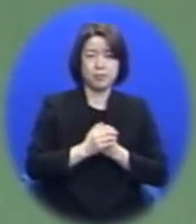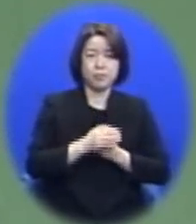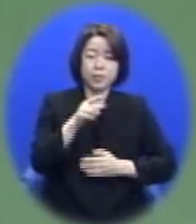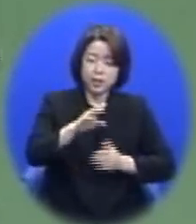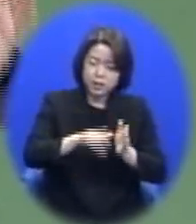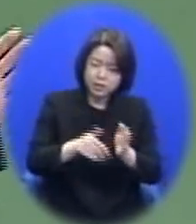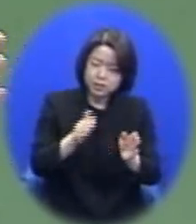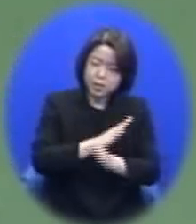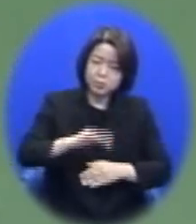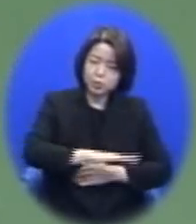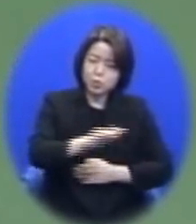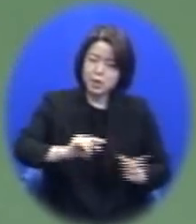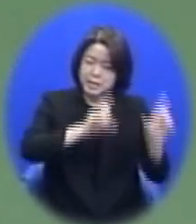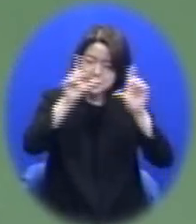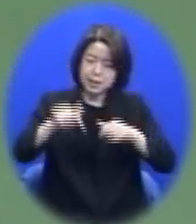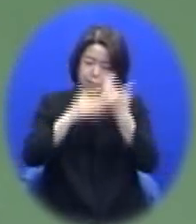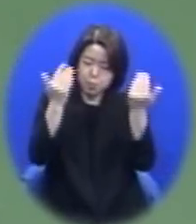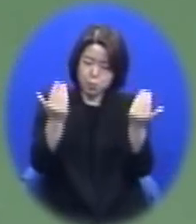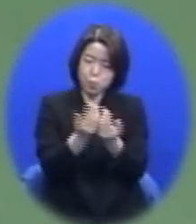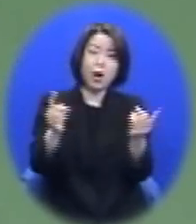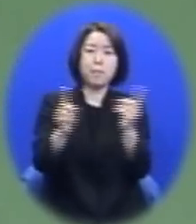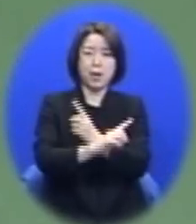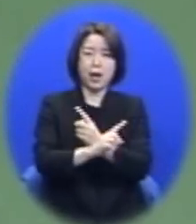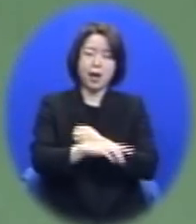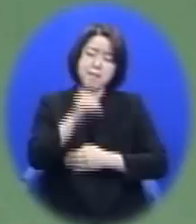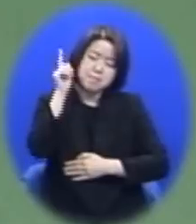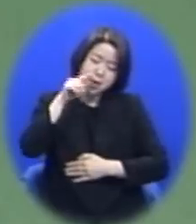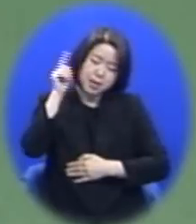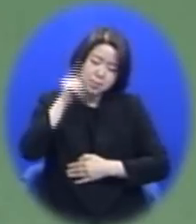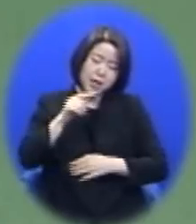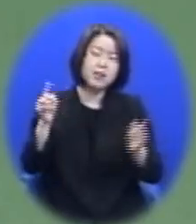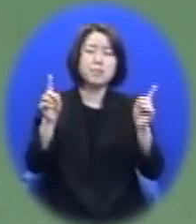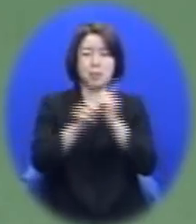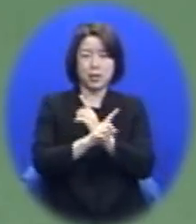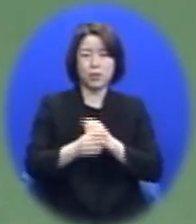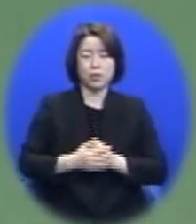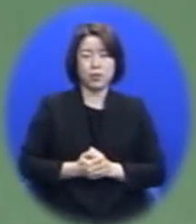우리의 삶 전체가 바뀌어요. 매일매일이 달라져요.